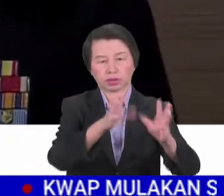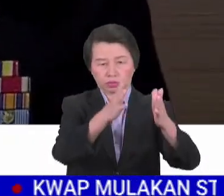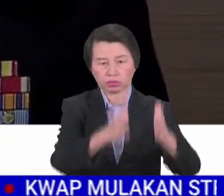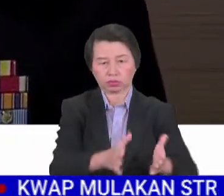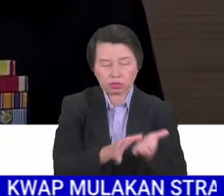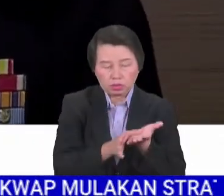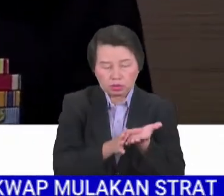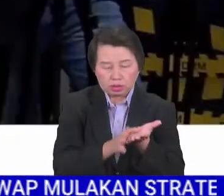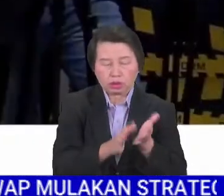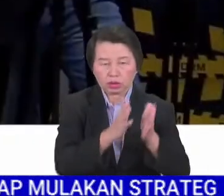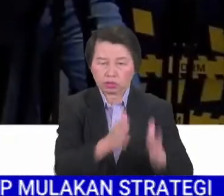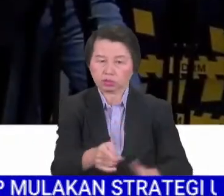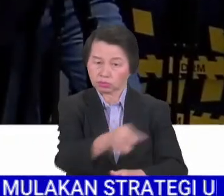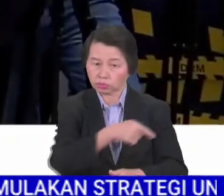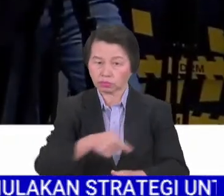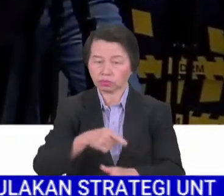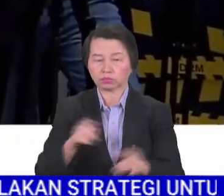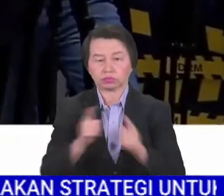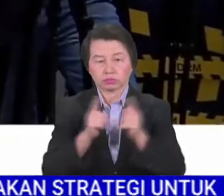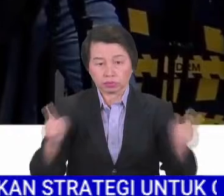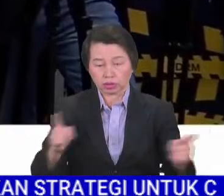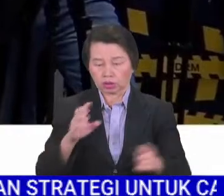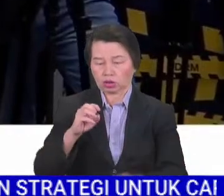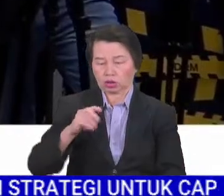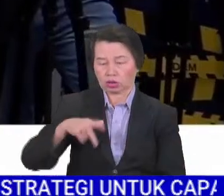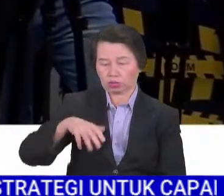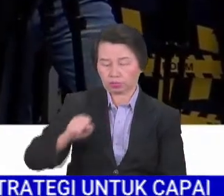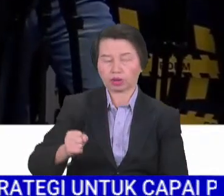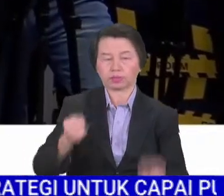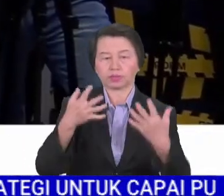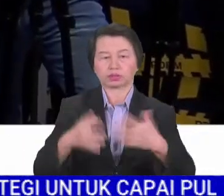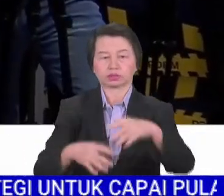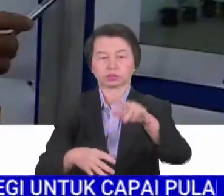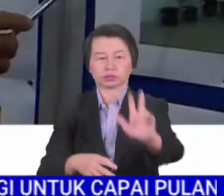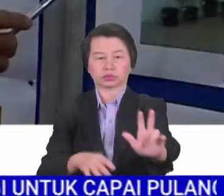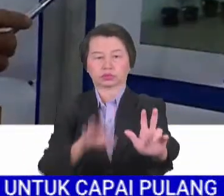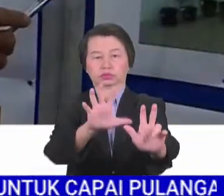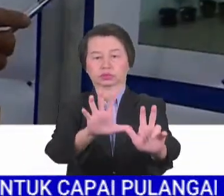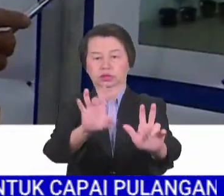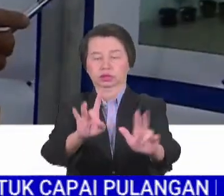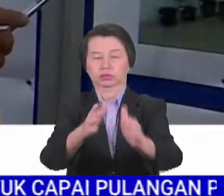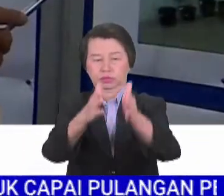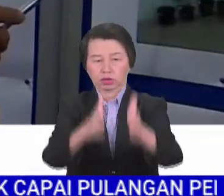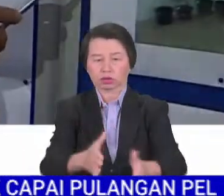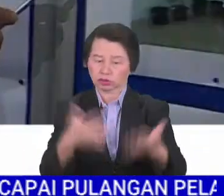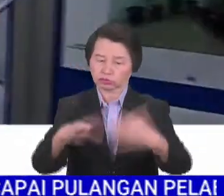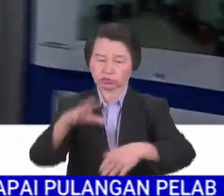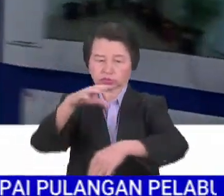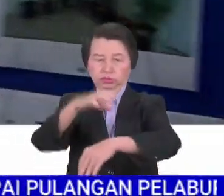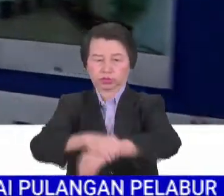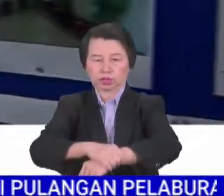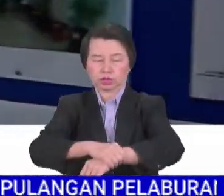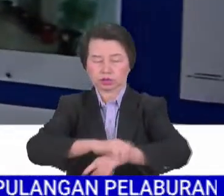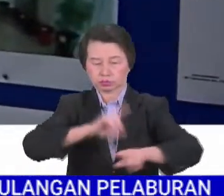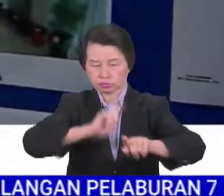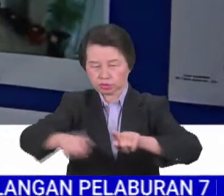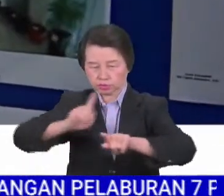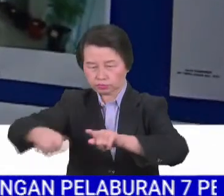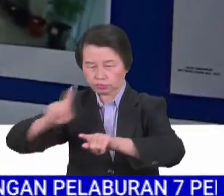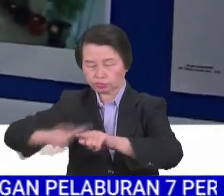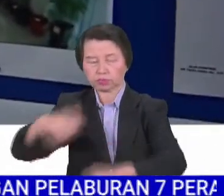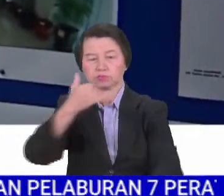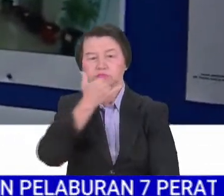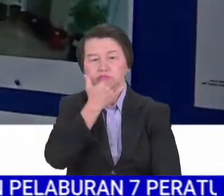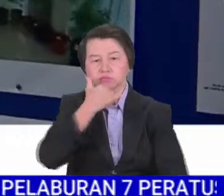penagih. Dalam pada itu, sepanjang operasi tersebut juga seramai 358 orang telah ditangkap atas pelbagai